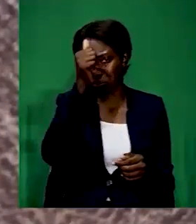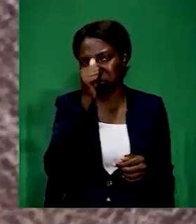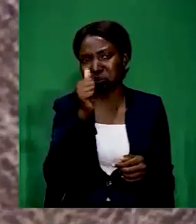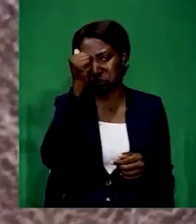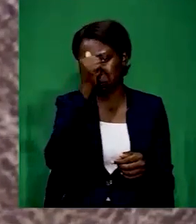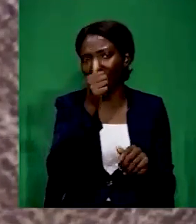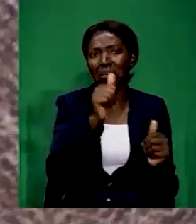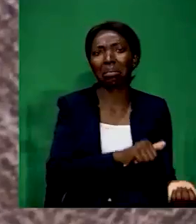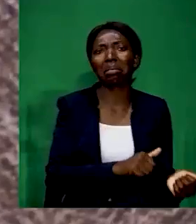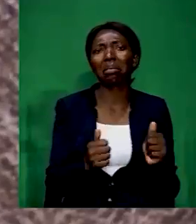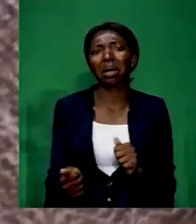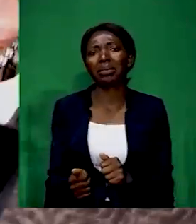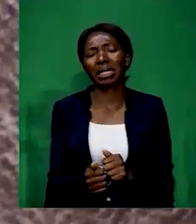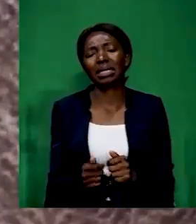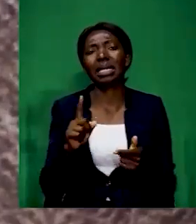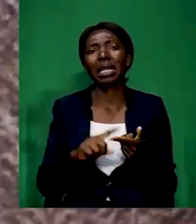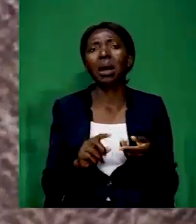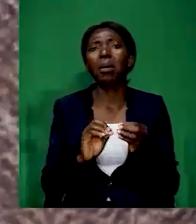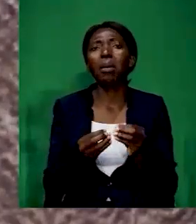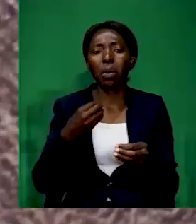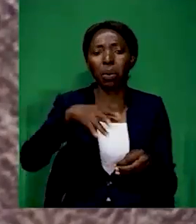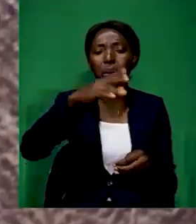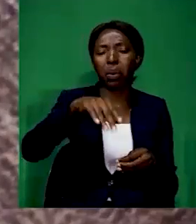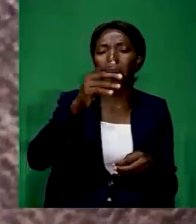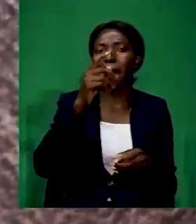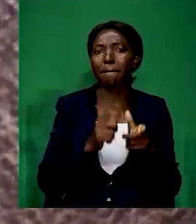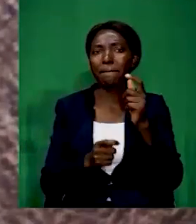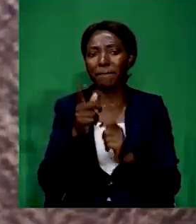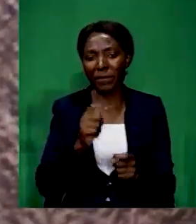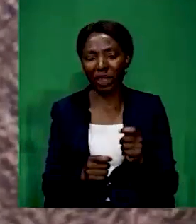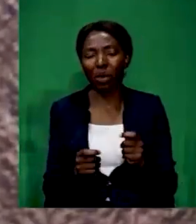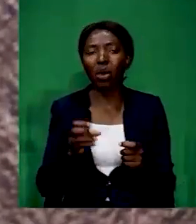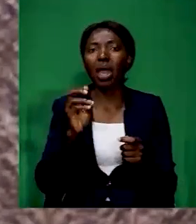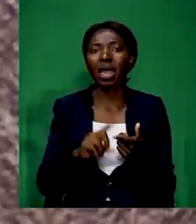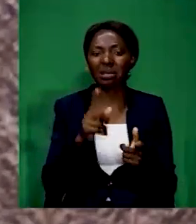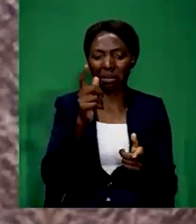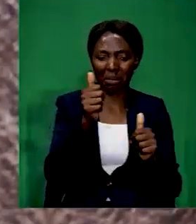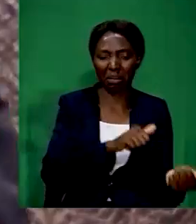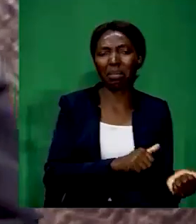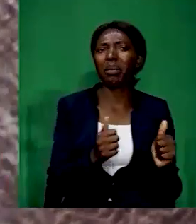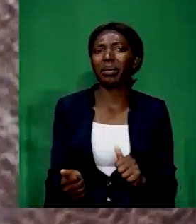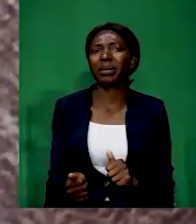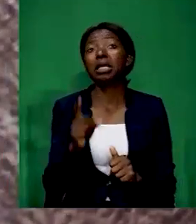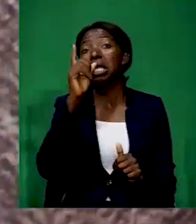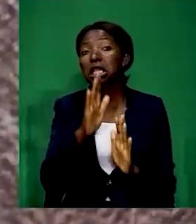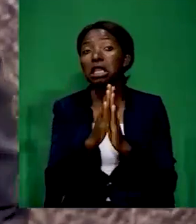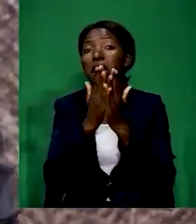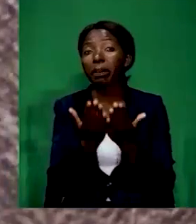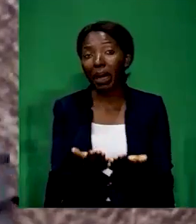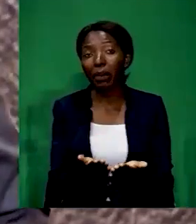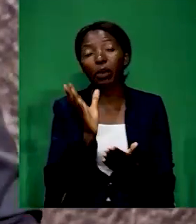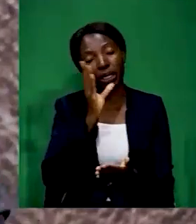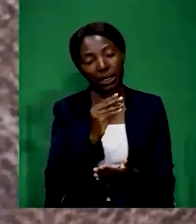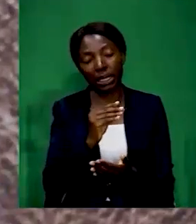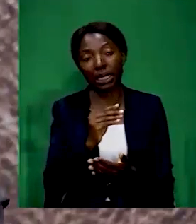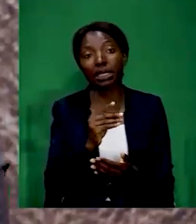chipiyaniso munhu wafa wasasiwa mukaka munhu wafa wabhabhatidzwa Bhaibheri shoko ramwari riri